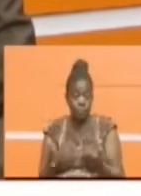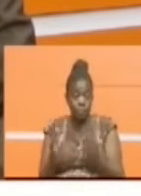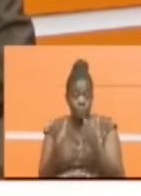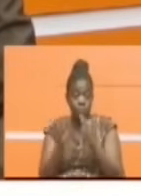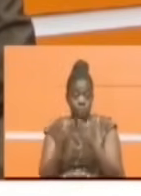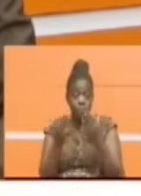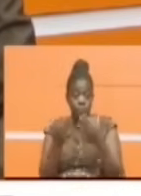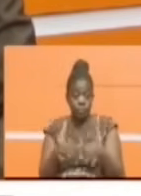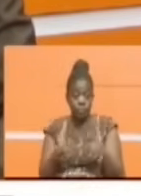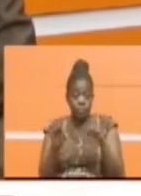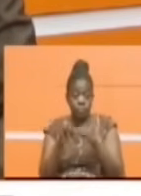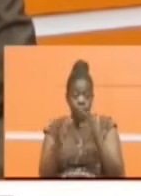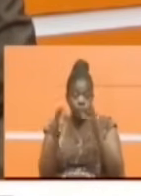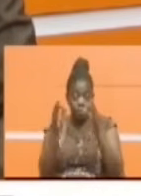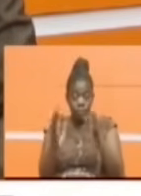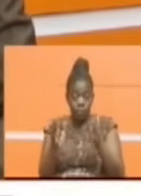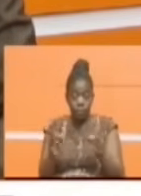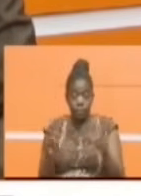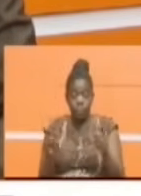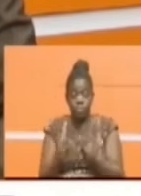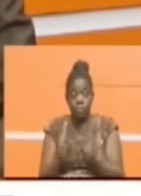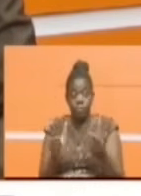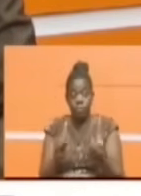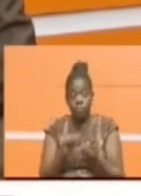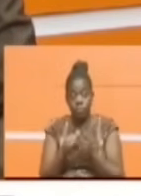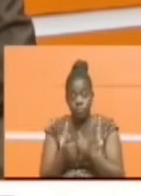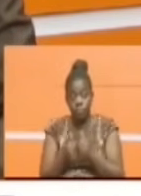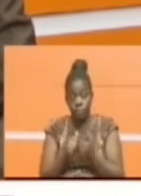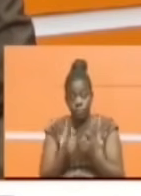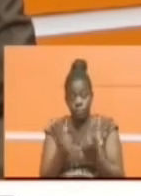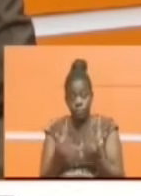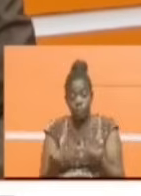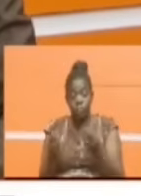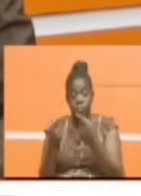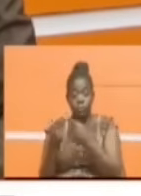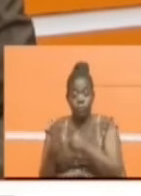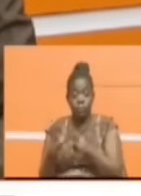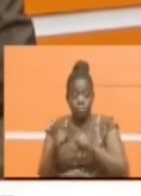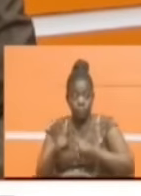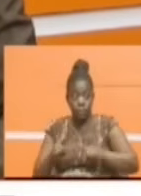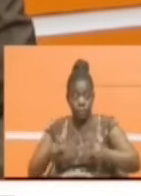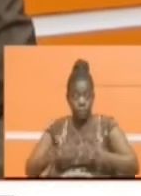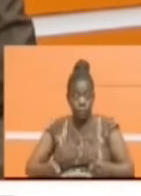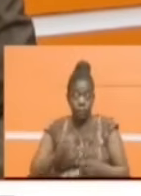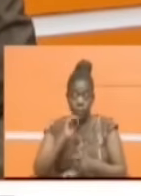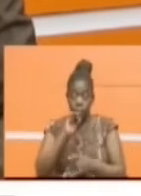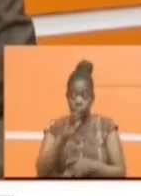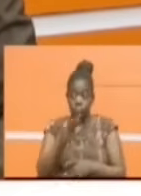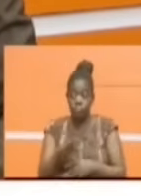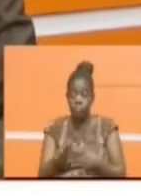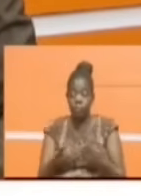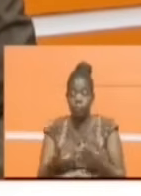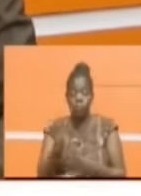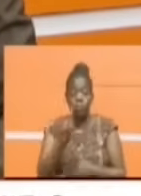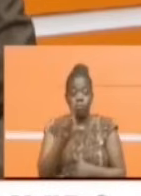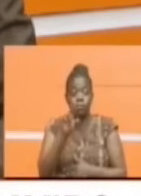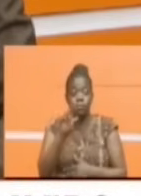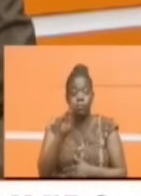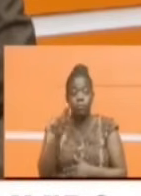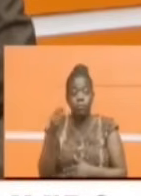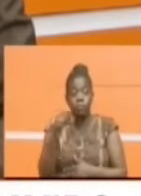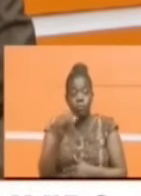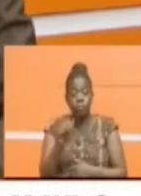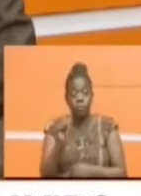ng'ekintu eky'omuwendo ennyo wadde nga birimu okusoomoozebwa okutali kumo. Bino abyogeredde ku lutikke Lubaga